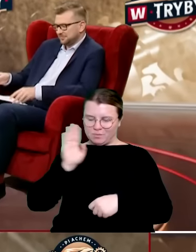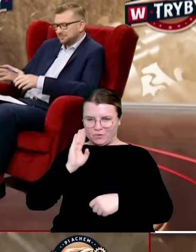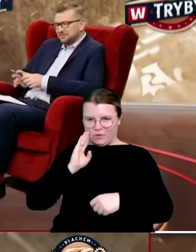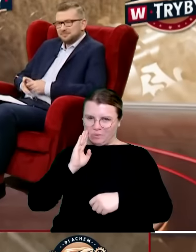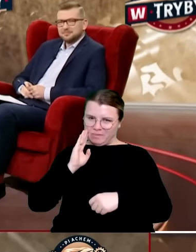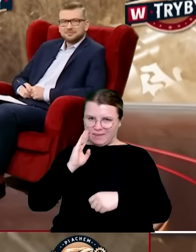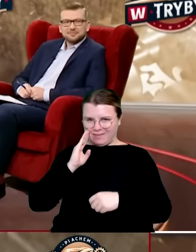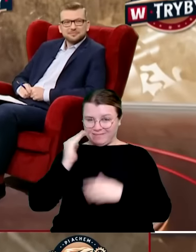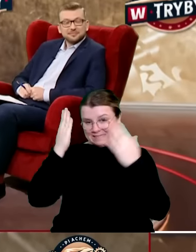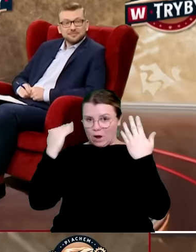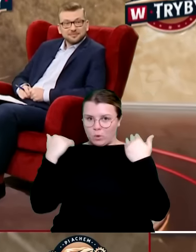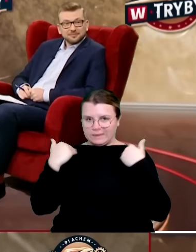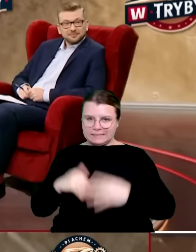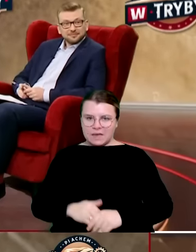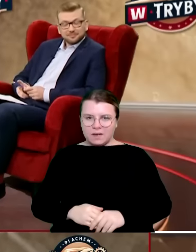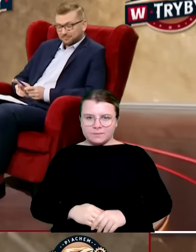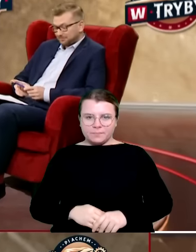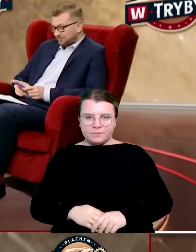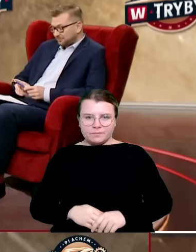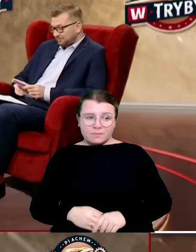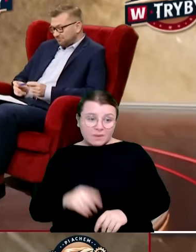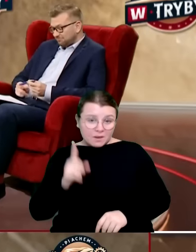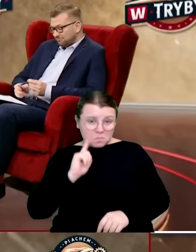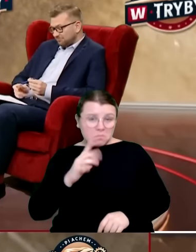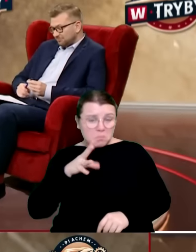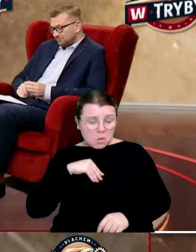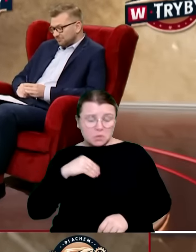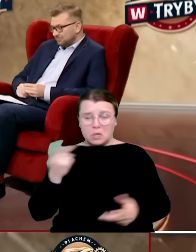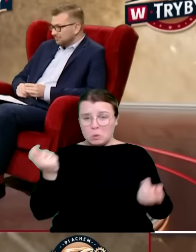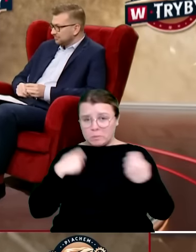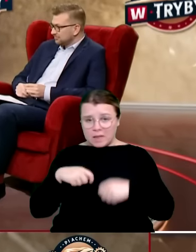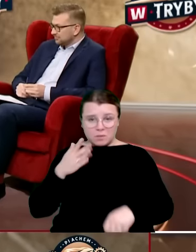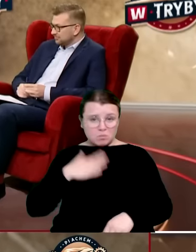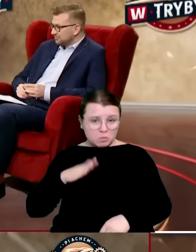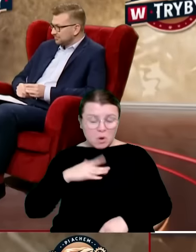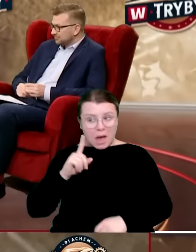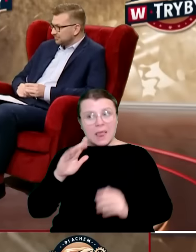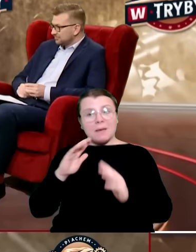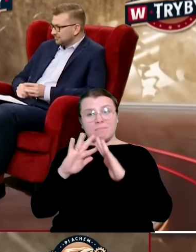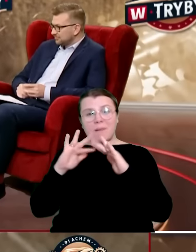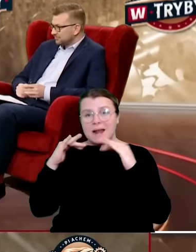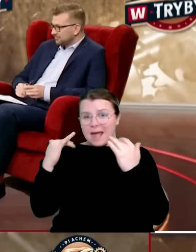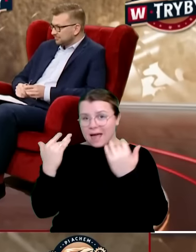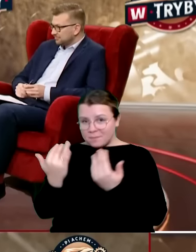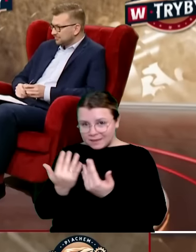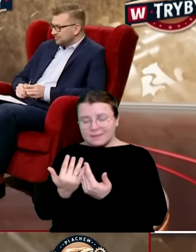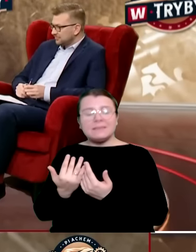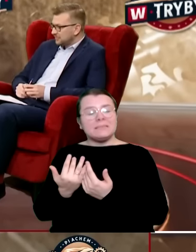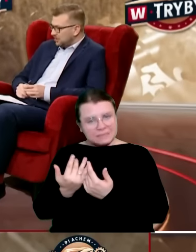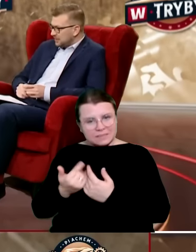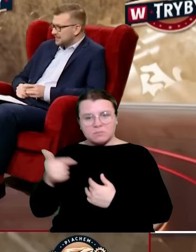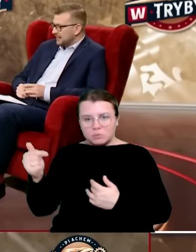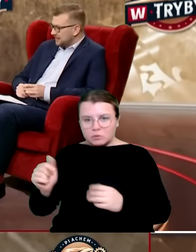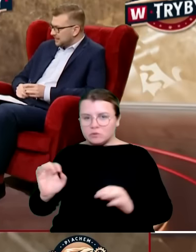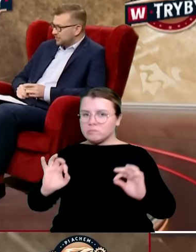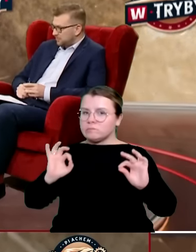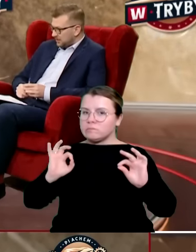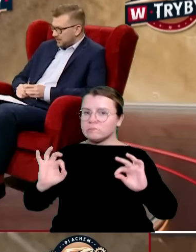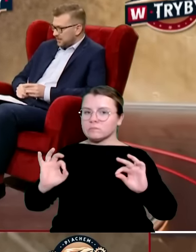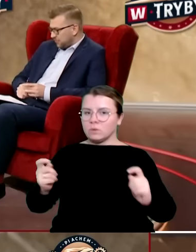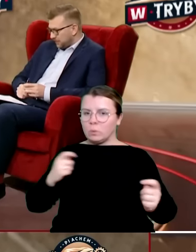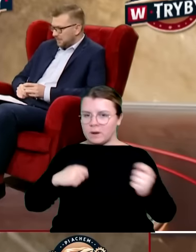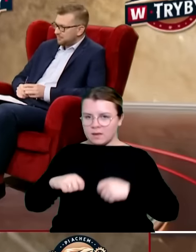tam pasuje, no ale akurat do parlamentu należałoby się ubrać w sposób stosowny. To jest